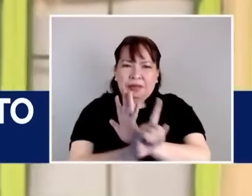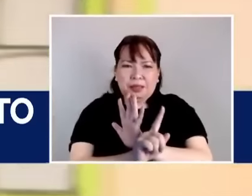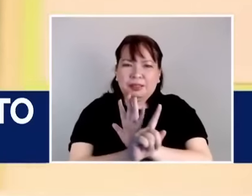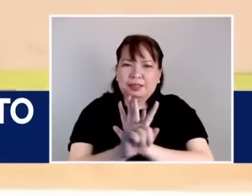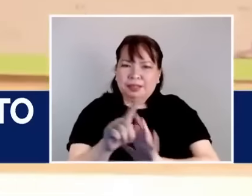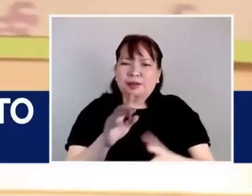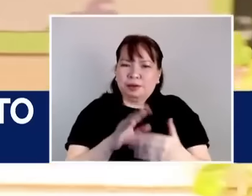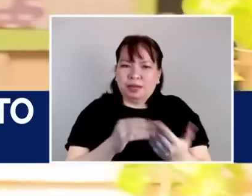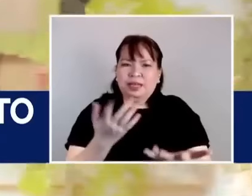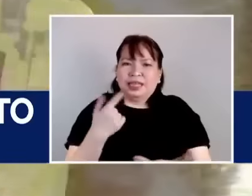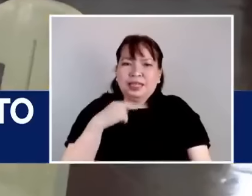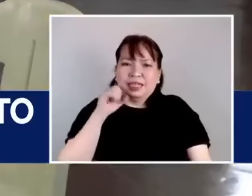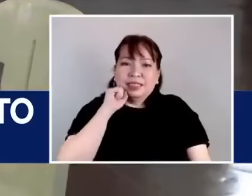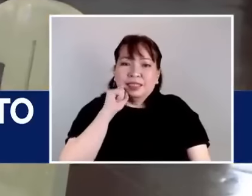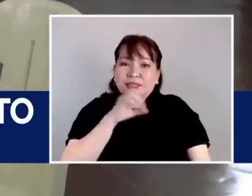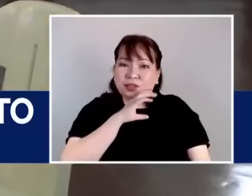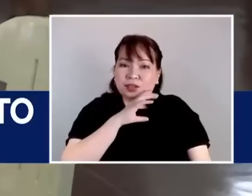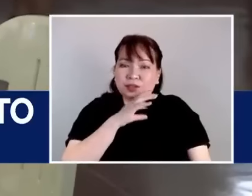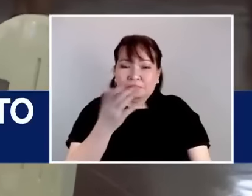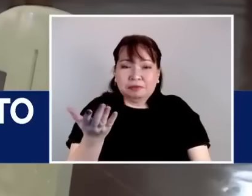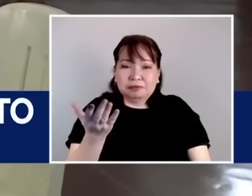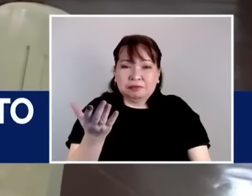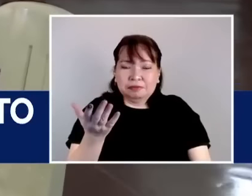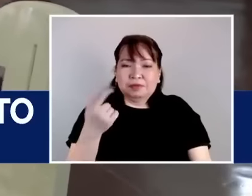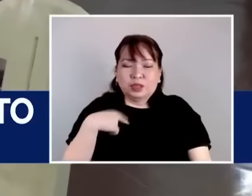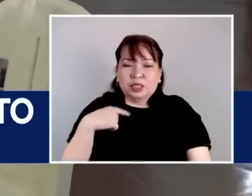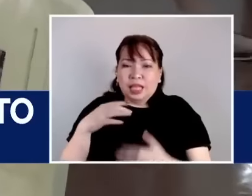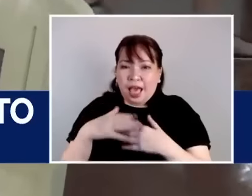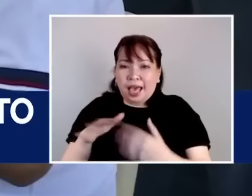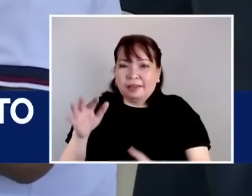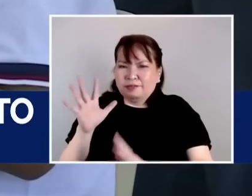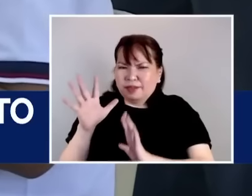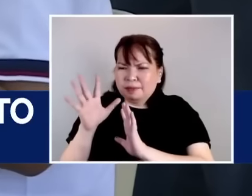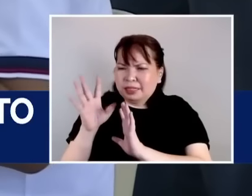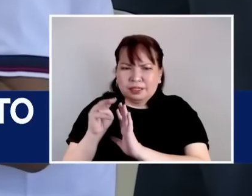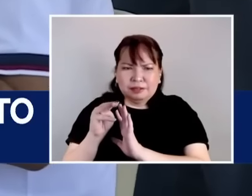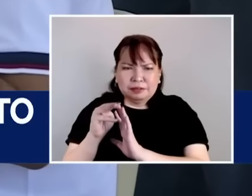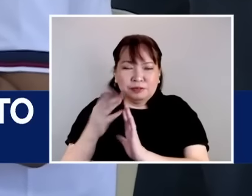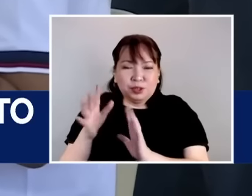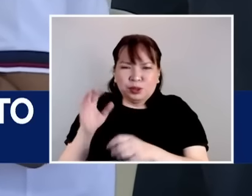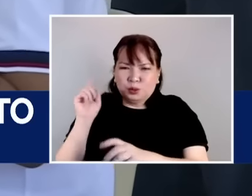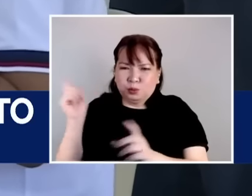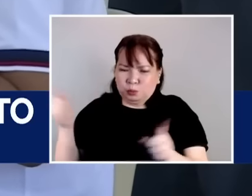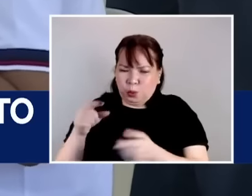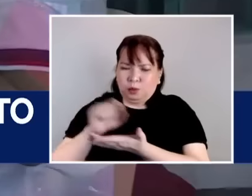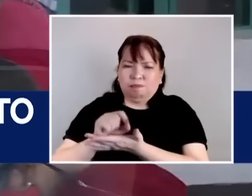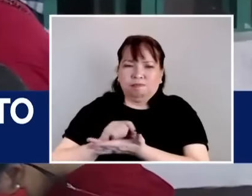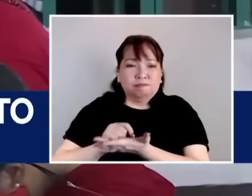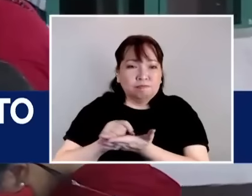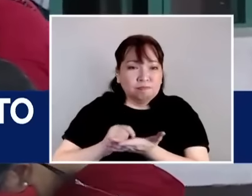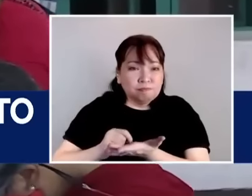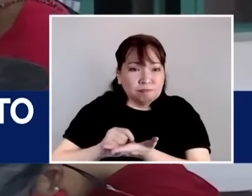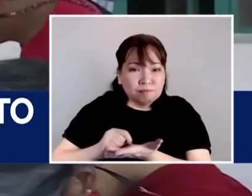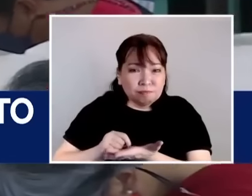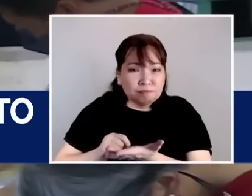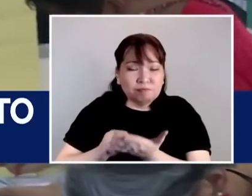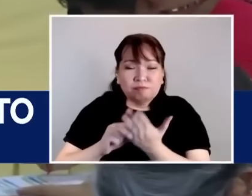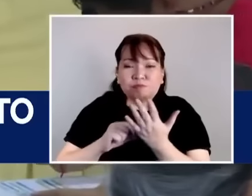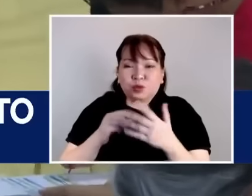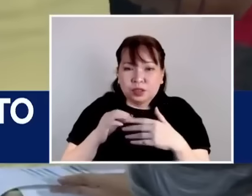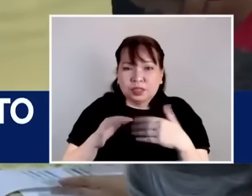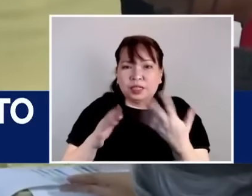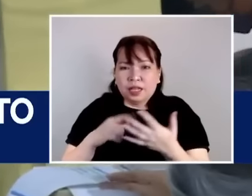bilang isang senior citizen. Lagpas 5 minuto lang ang tinagal ng pag-shade ng balota ni Marcos Jr. hanggang sa